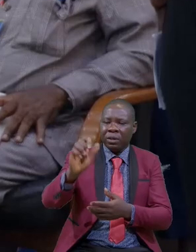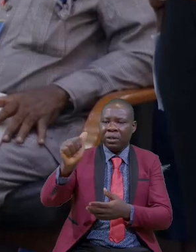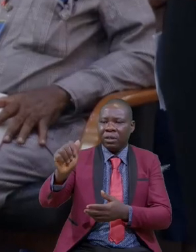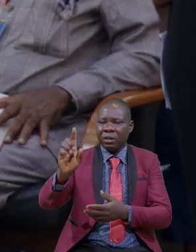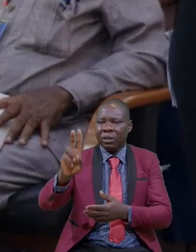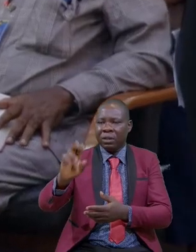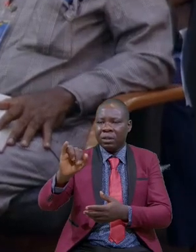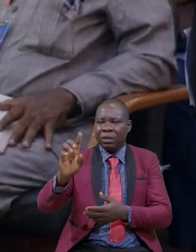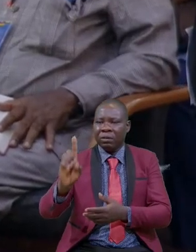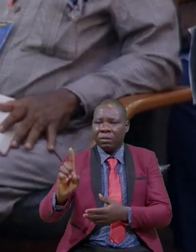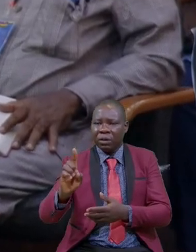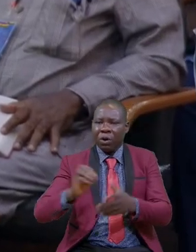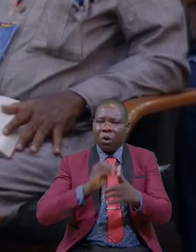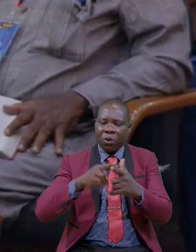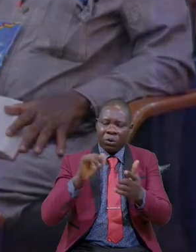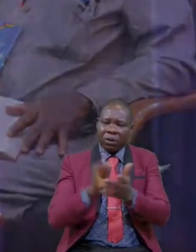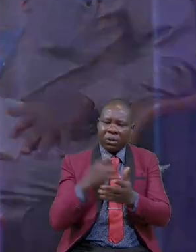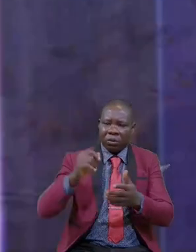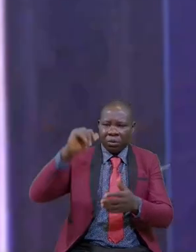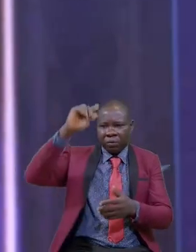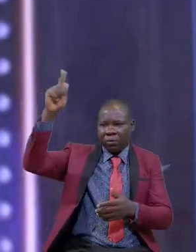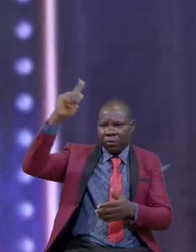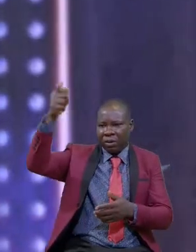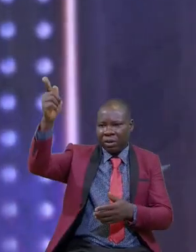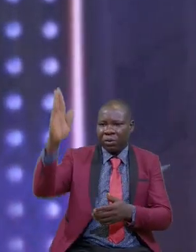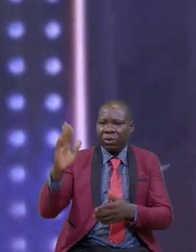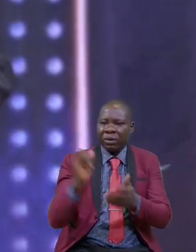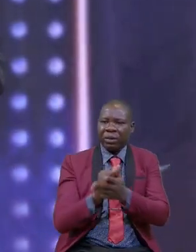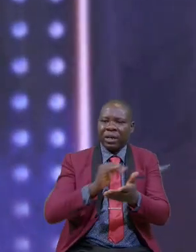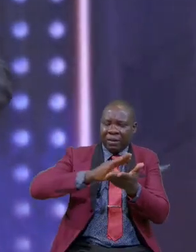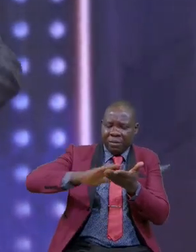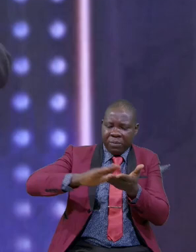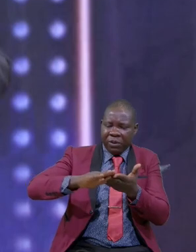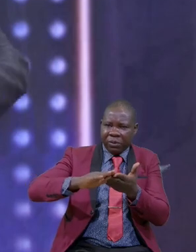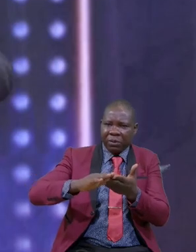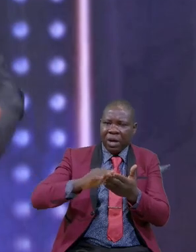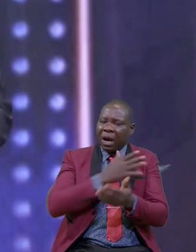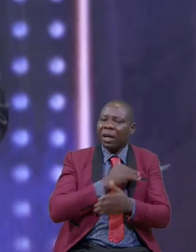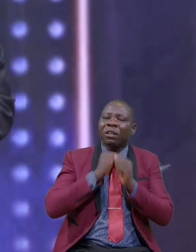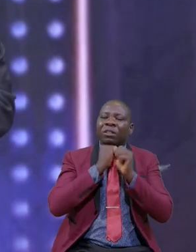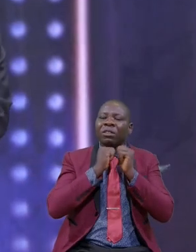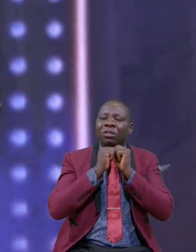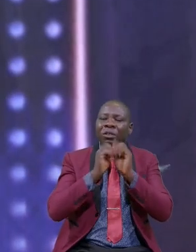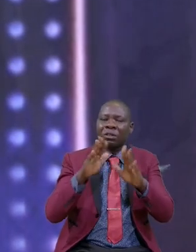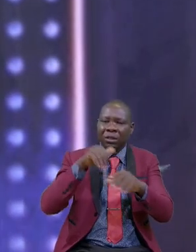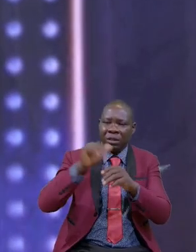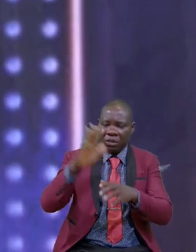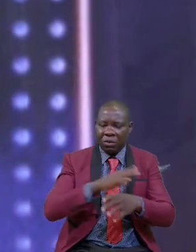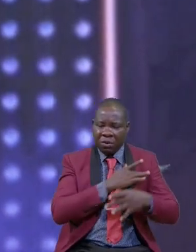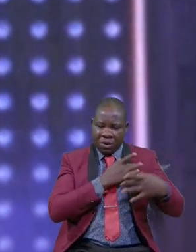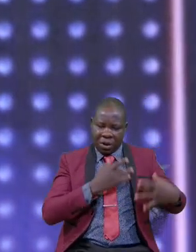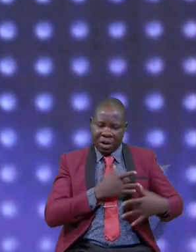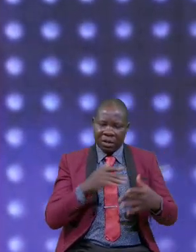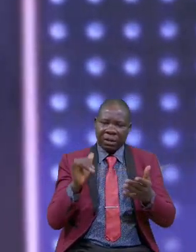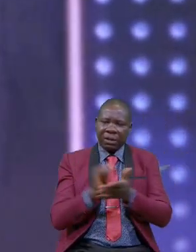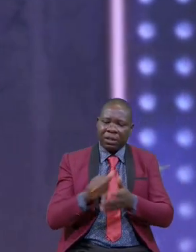has pardoned, qui pardonne, has forgiven, and there is nothing in your n'y a rien dans heart ton that still wants to pursue the old veut